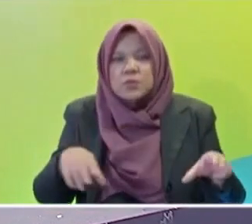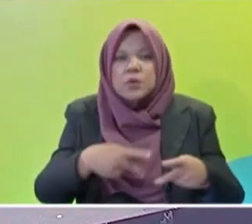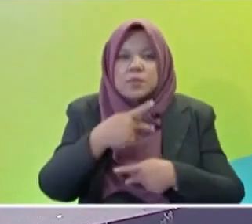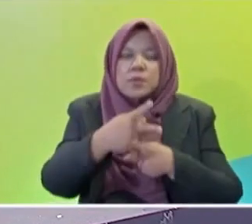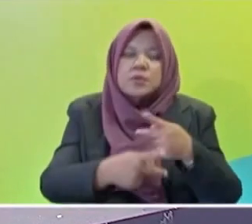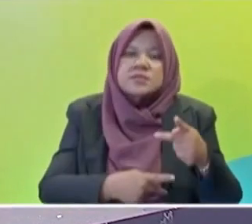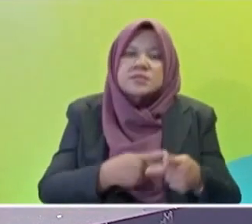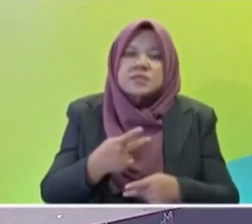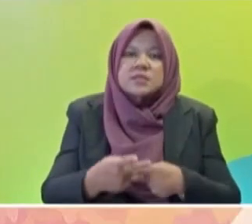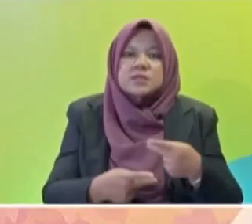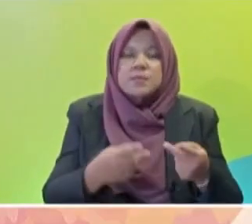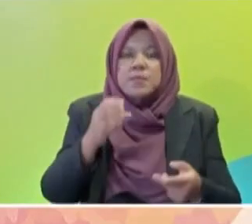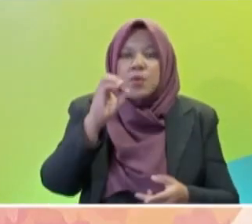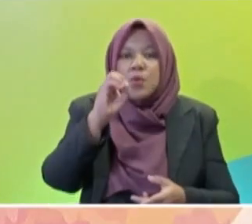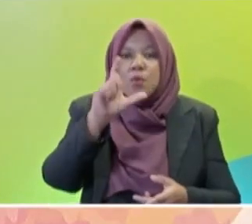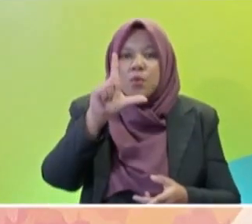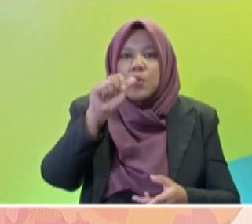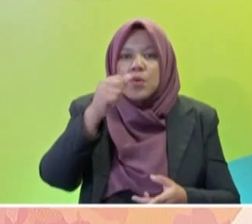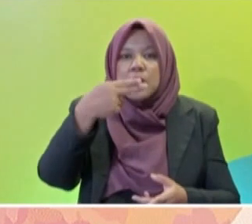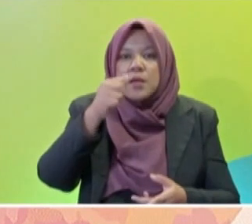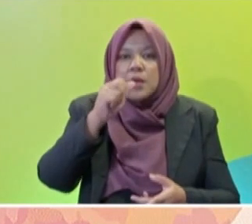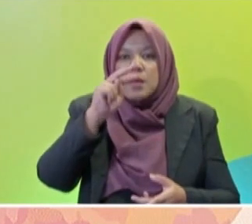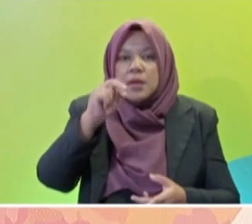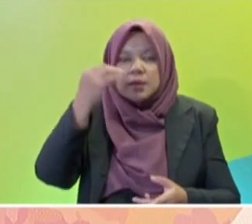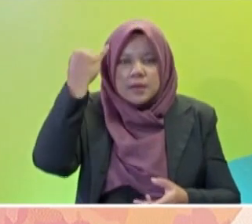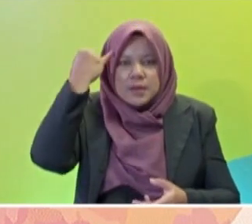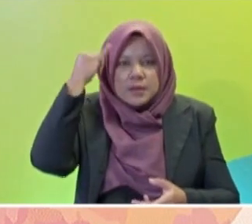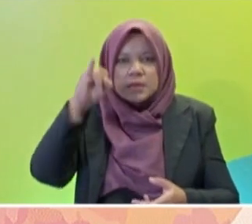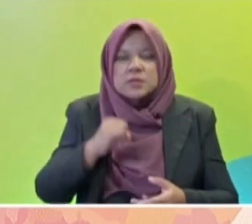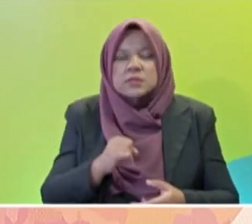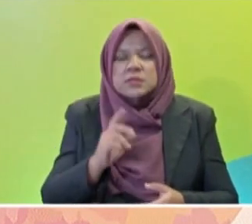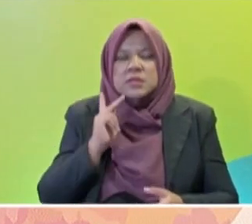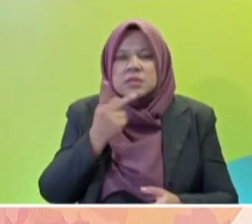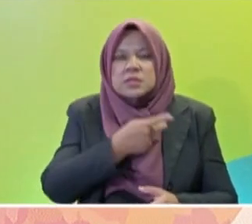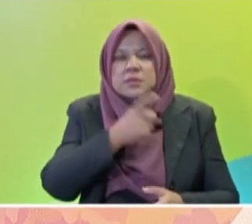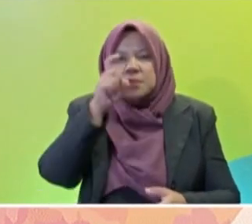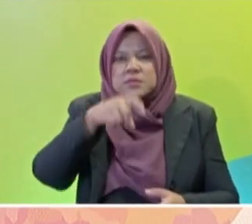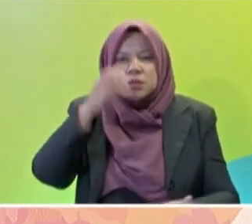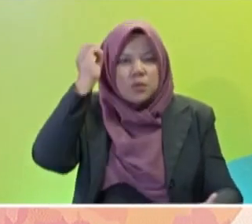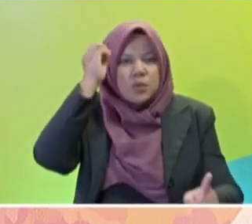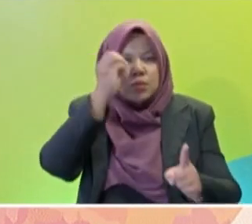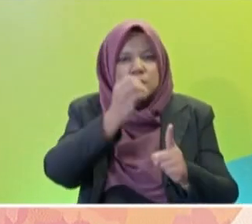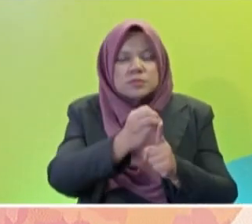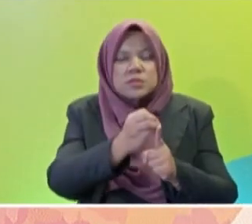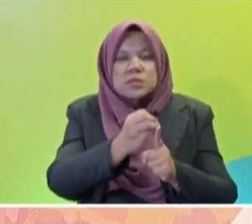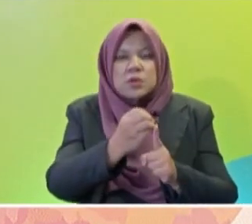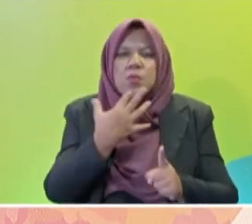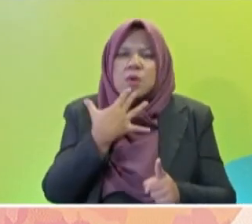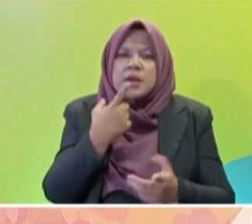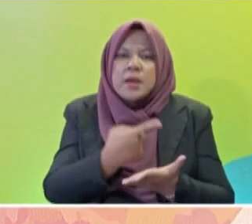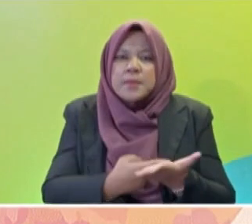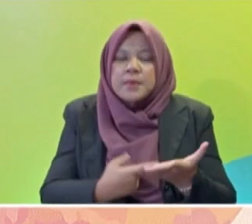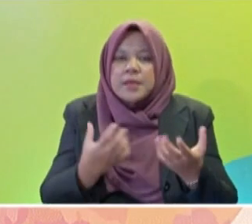pengolahan ide yang pertama adalah kajian lapangan yaitu kita mesti menentukan objektip itu menentukan warna apa yang kita gunakan